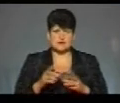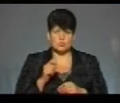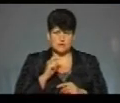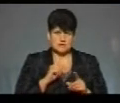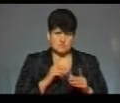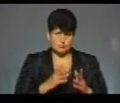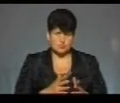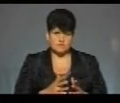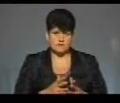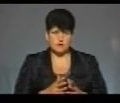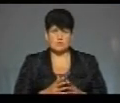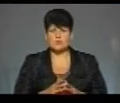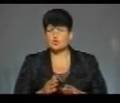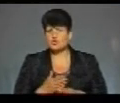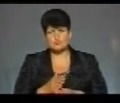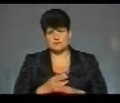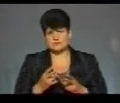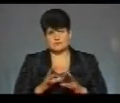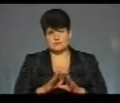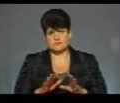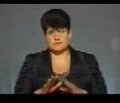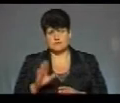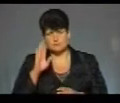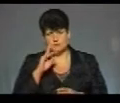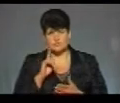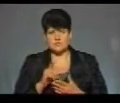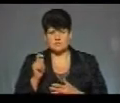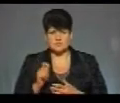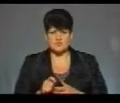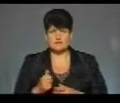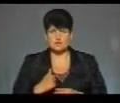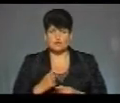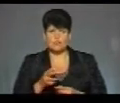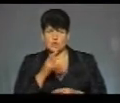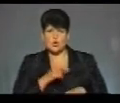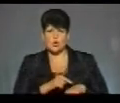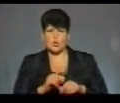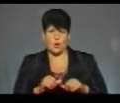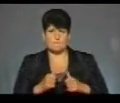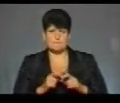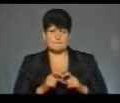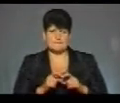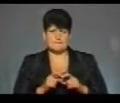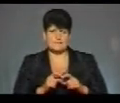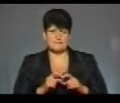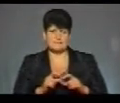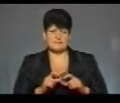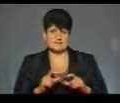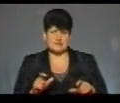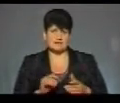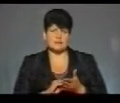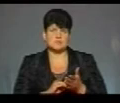збори? Розмежувати нема чого. Юнаки повинні прибути в військовий комісаріат в час і в день, який визначено їм в